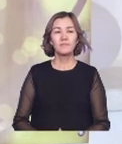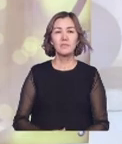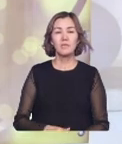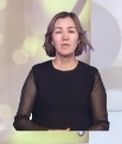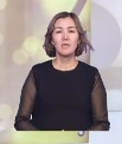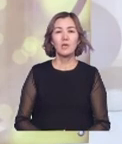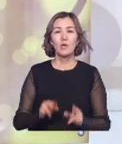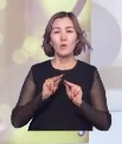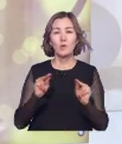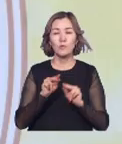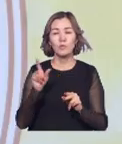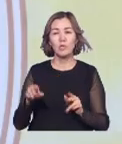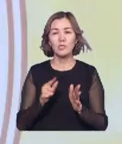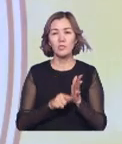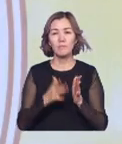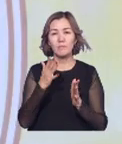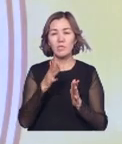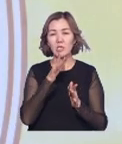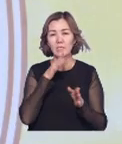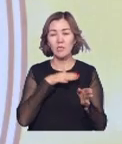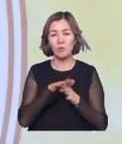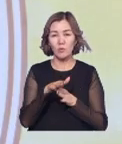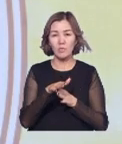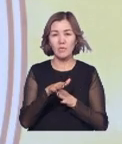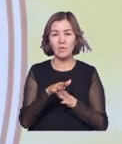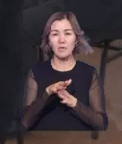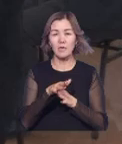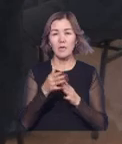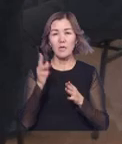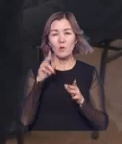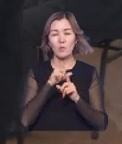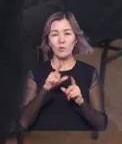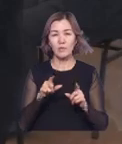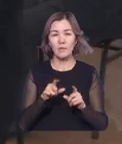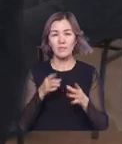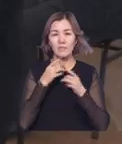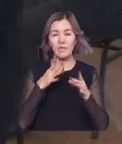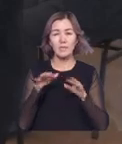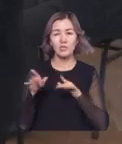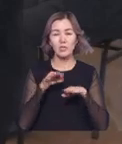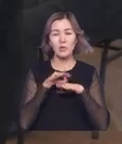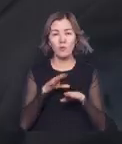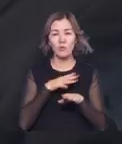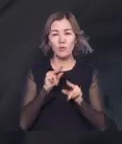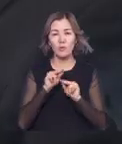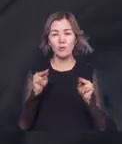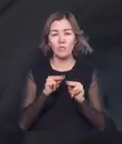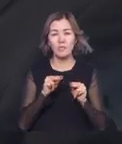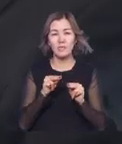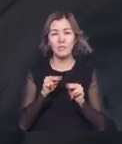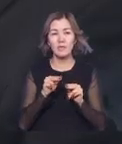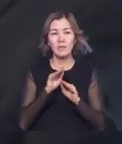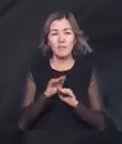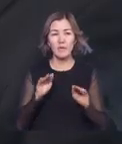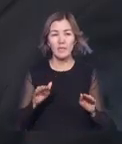Рәбиға Жұмасылқызы биыл 75 жасқа толды. Осыған орай Қаракемер орта мектебінде салтанатты шара өтті. Оған ұстаздың шәкірттері,